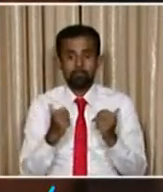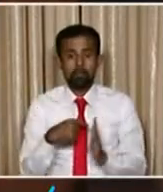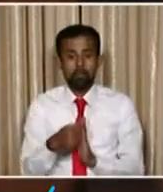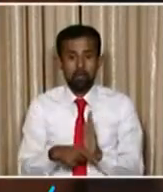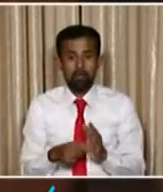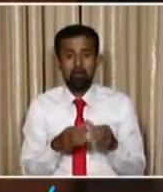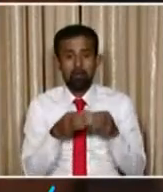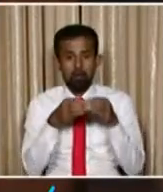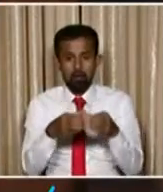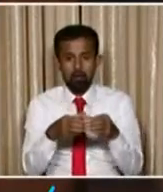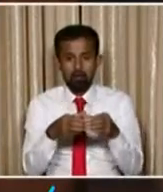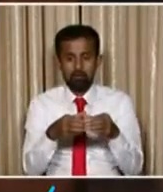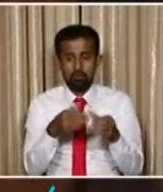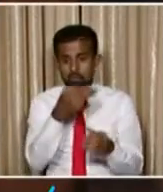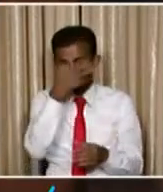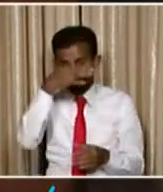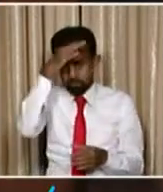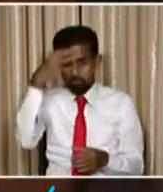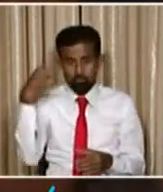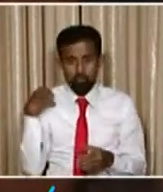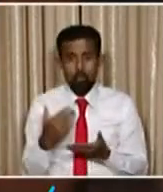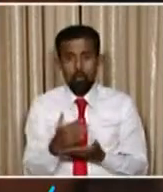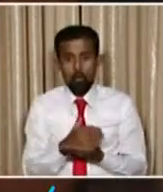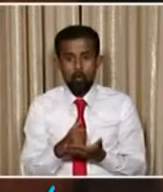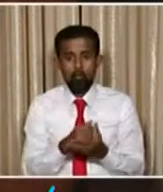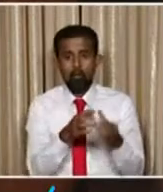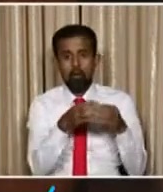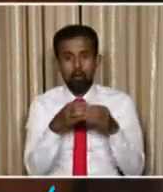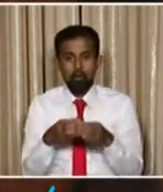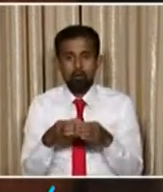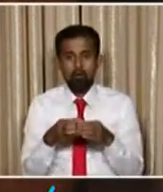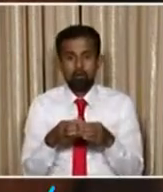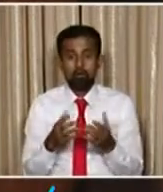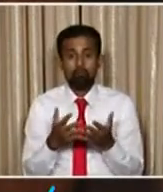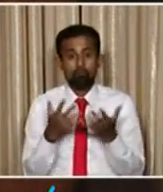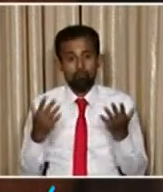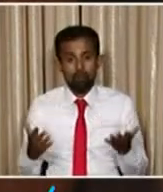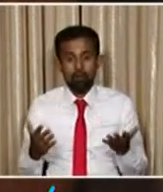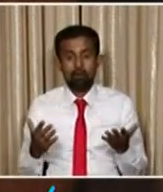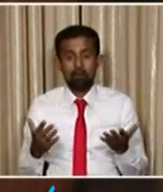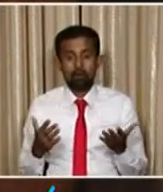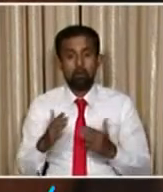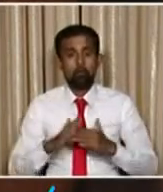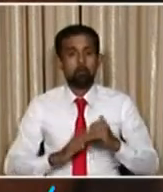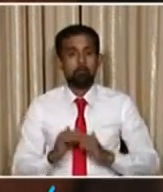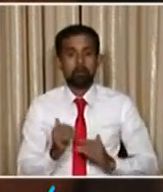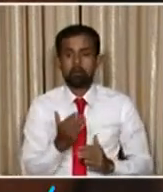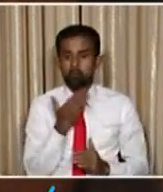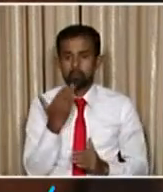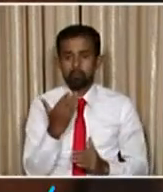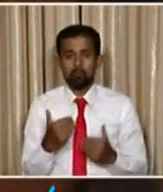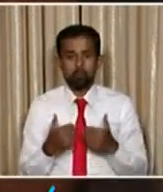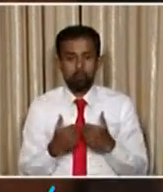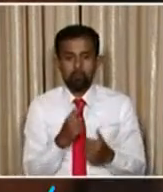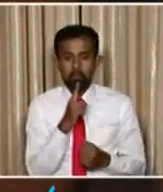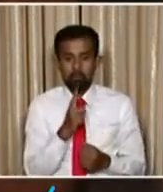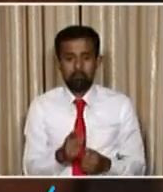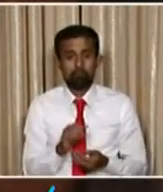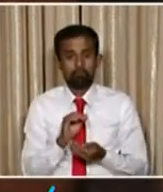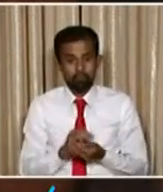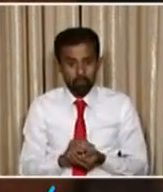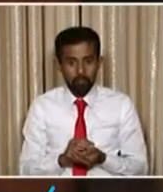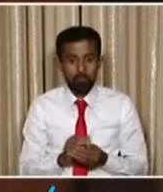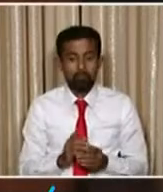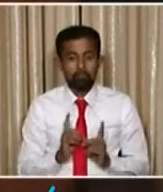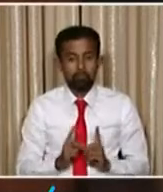ලංකාවේ කණ්ඩායම්. ඒතර දෙමළ සිංහල මුස්ලිම් ඔක්කොම ඉන්න මේ කණ්ඩායම් වලටත් මේක විශාල වශයෙන් ප්‍රයෝජනයක් තියෙන. ඒක නිසා මම කියන්නේ මේ තියෙන දේම අපි